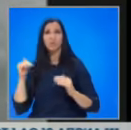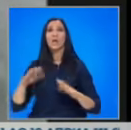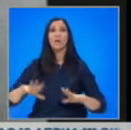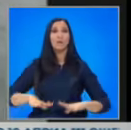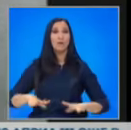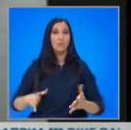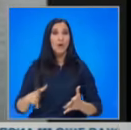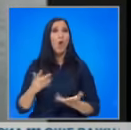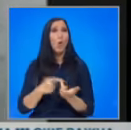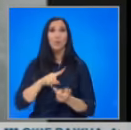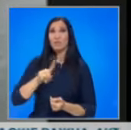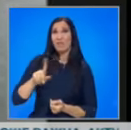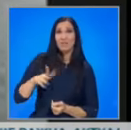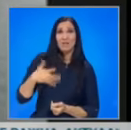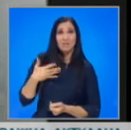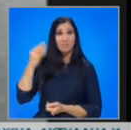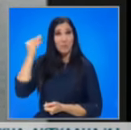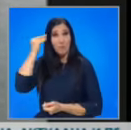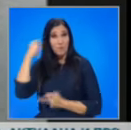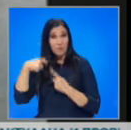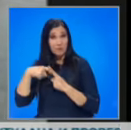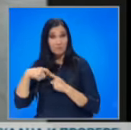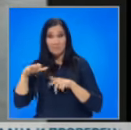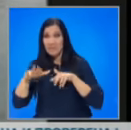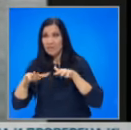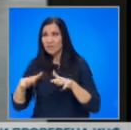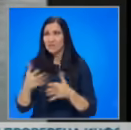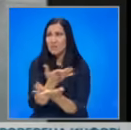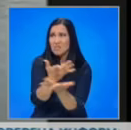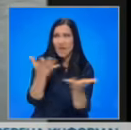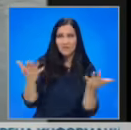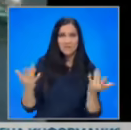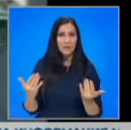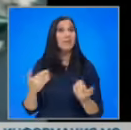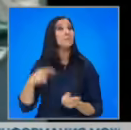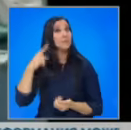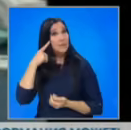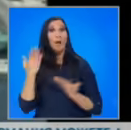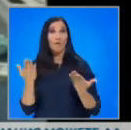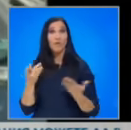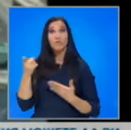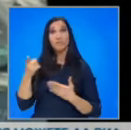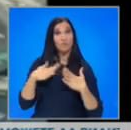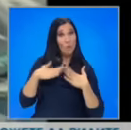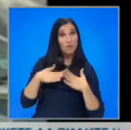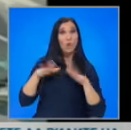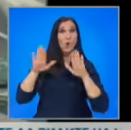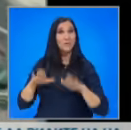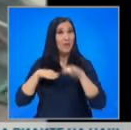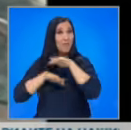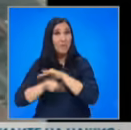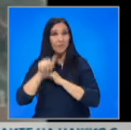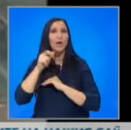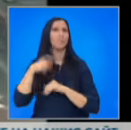да си спомняме за Катрина, следите от нея са навсякъде около нас. Знаем какво е думата ти да остане под вода.